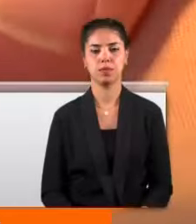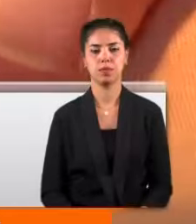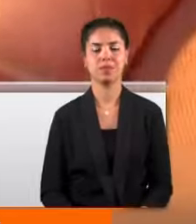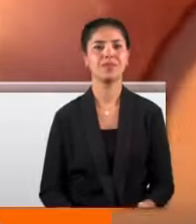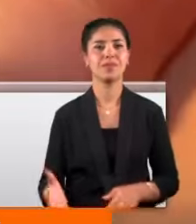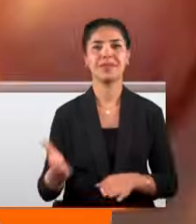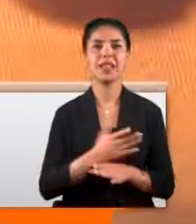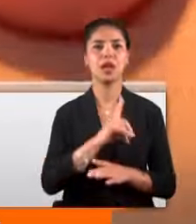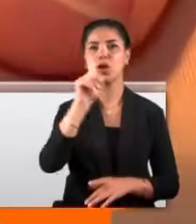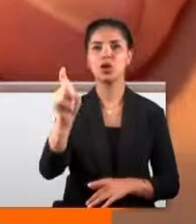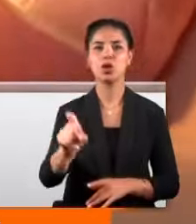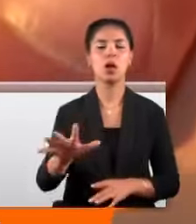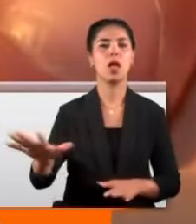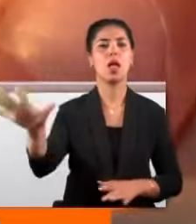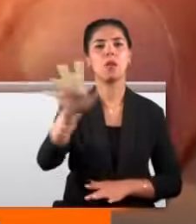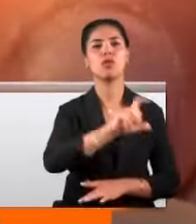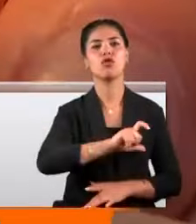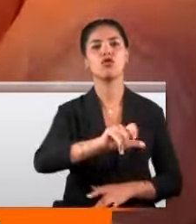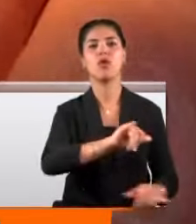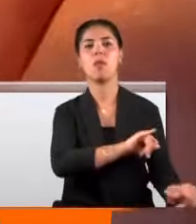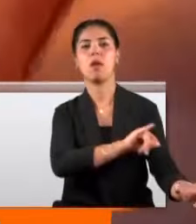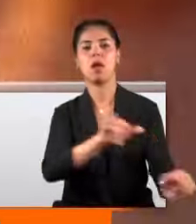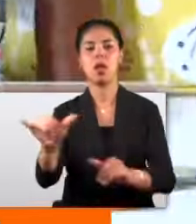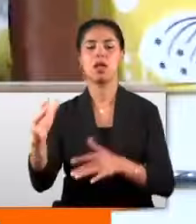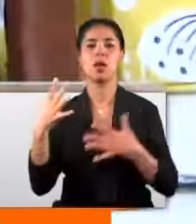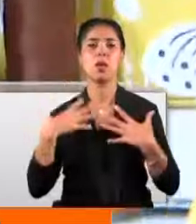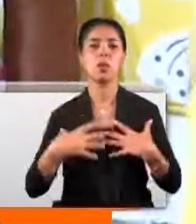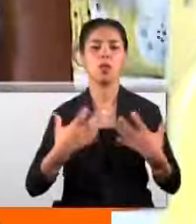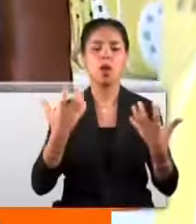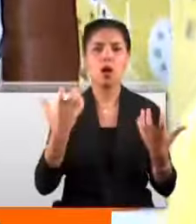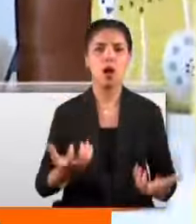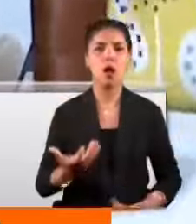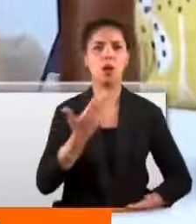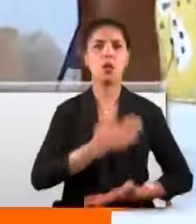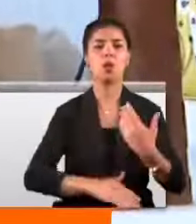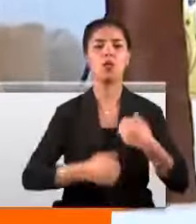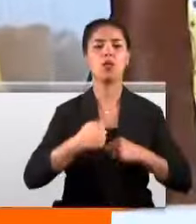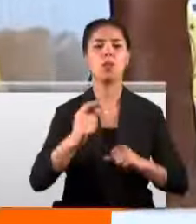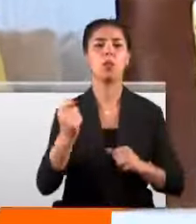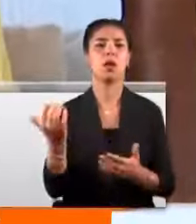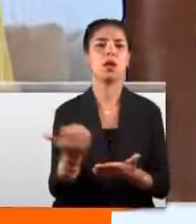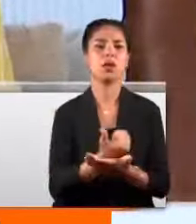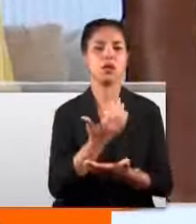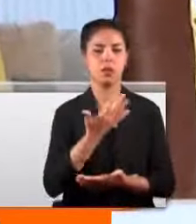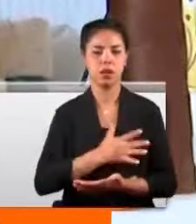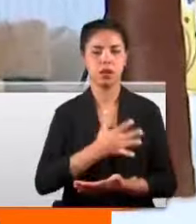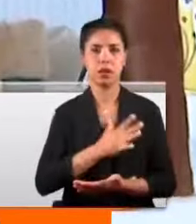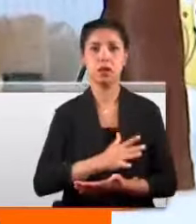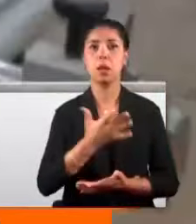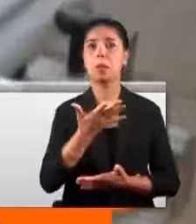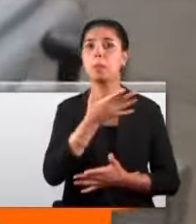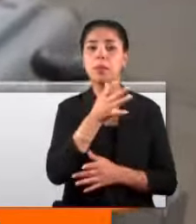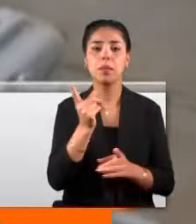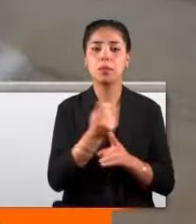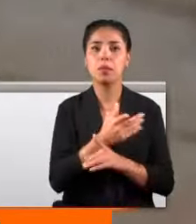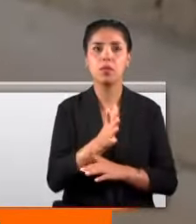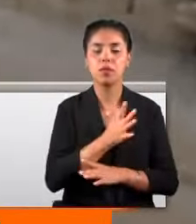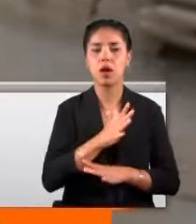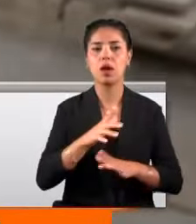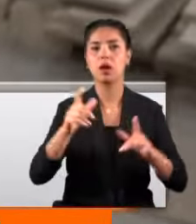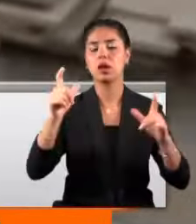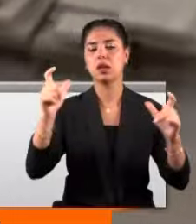Neden sorulduğunda çoğu aynı cevabı veriyor. Beden gücüyle çalışmadan para kazanabilmek. Göz ardı edilense sahadaki